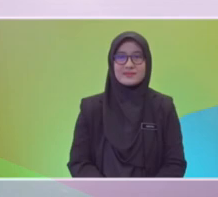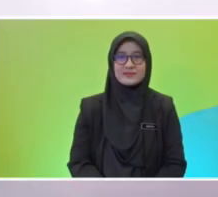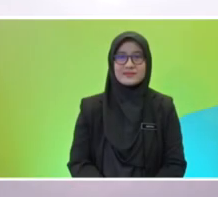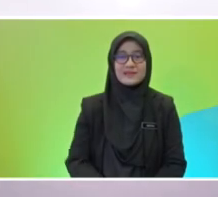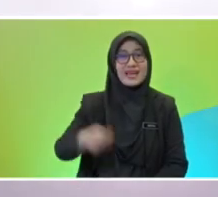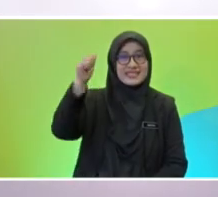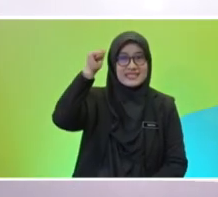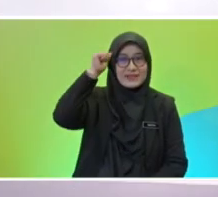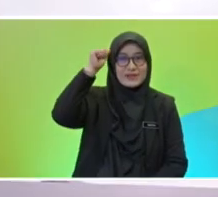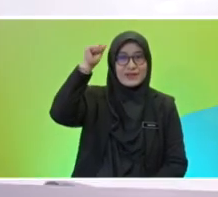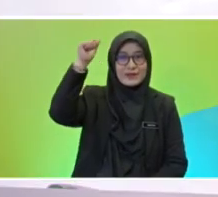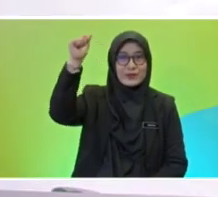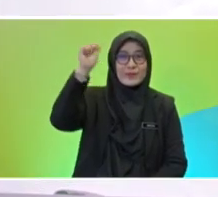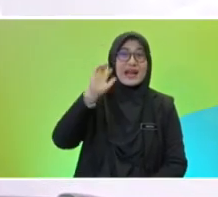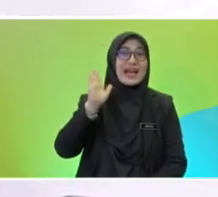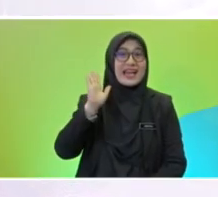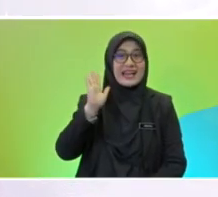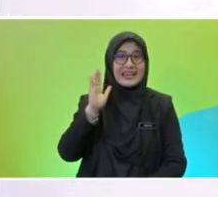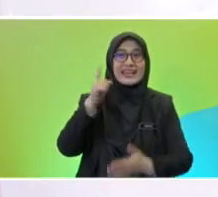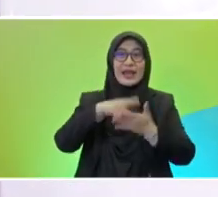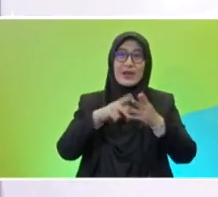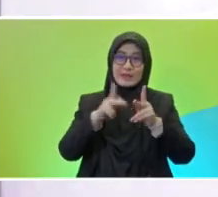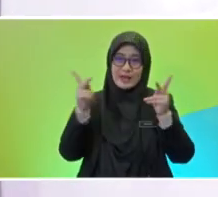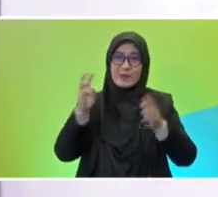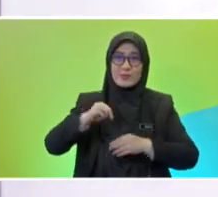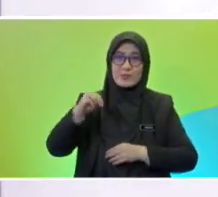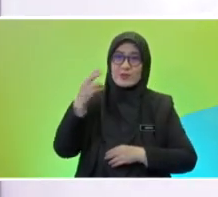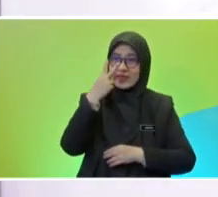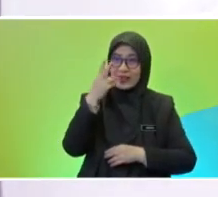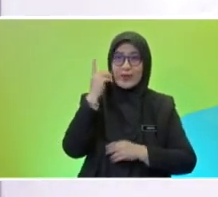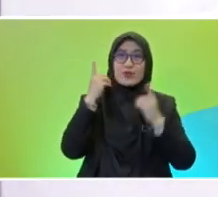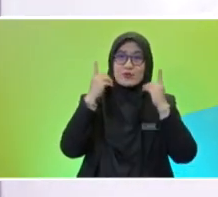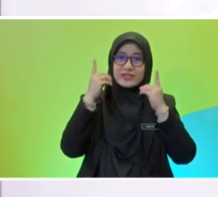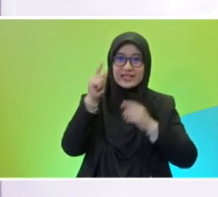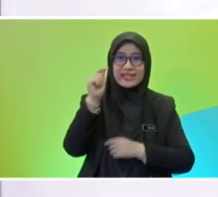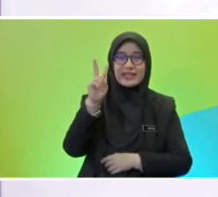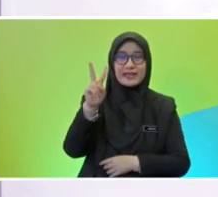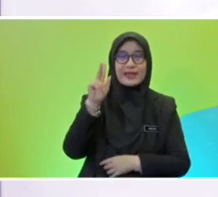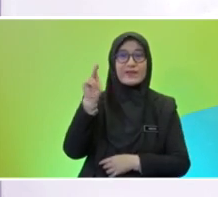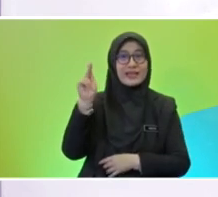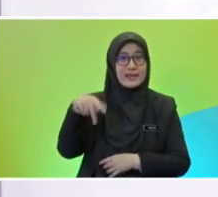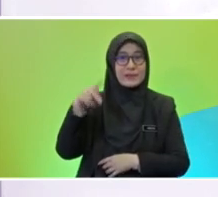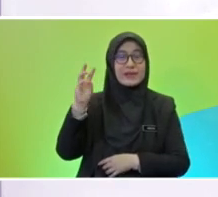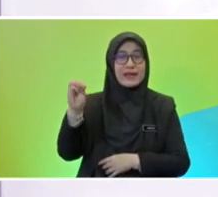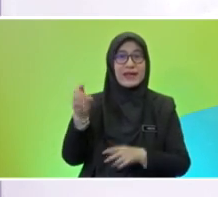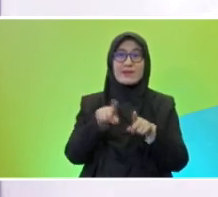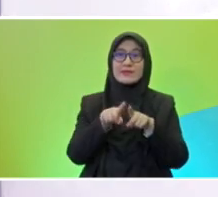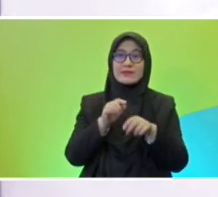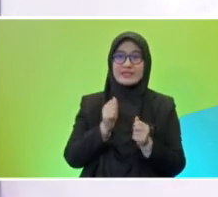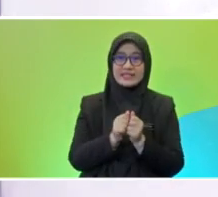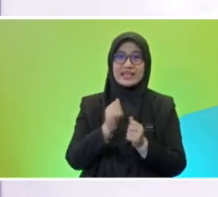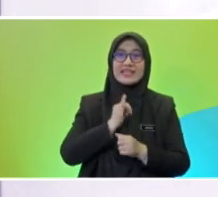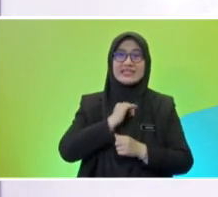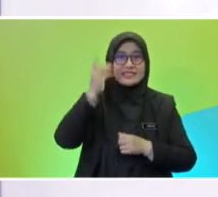Assalamualaikum Hai apa kabar yang sedang menonton di Net TVN untuk